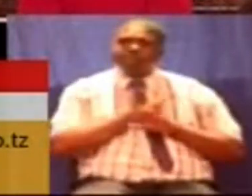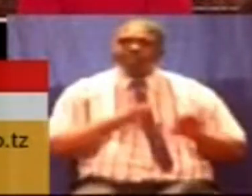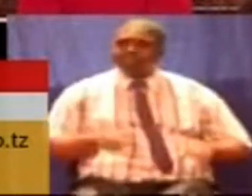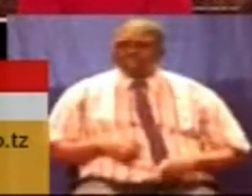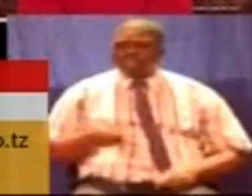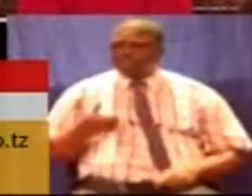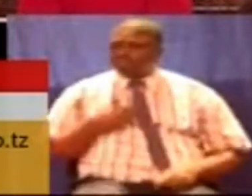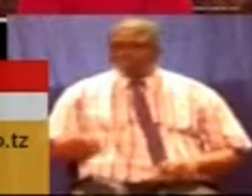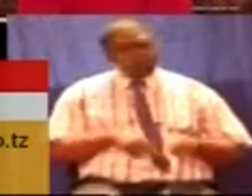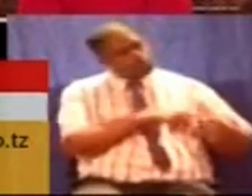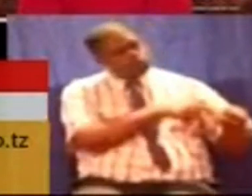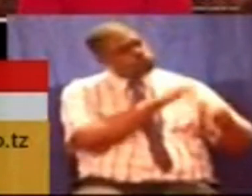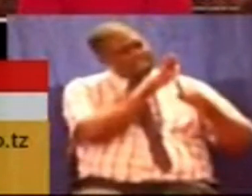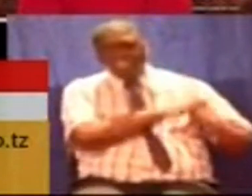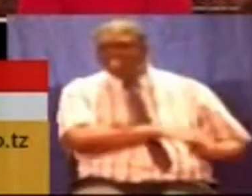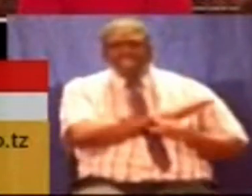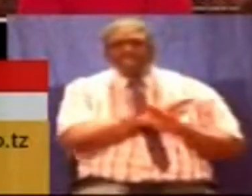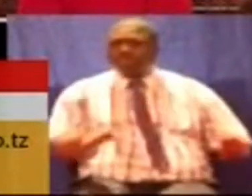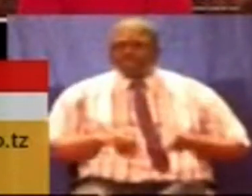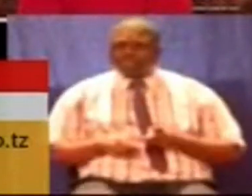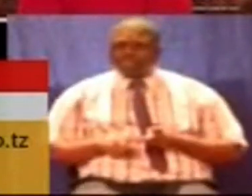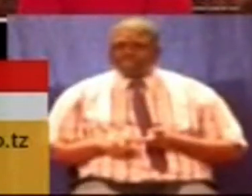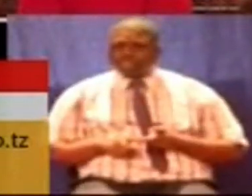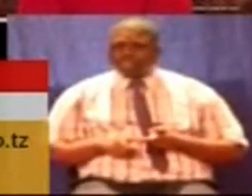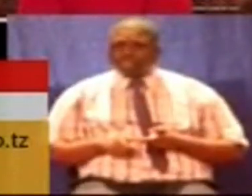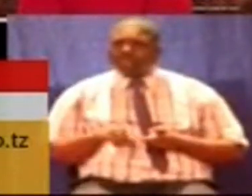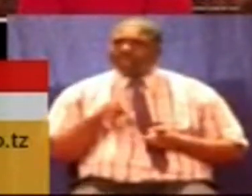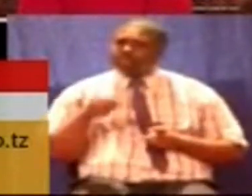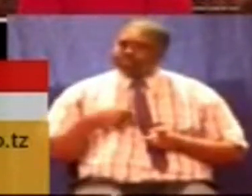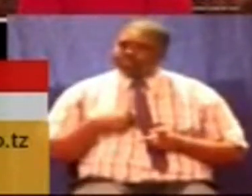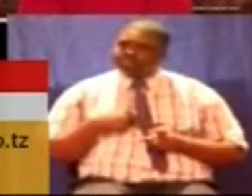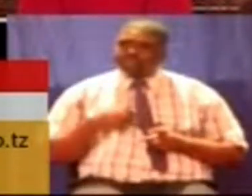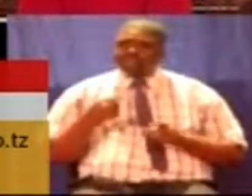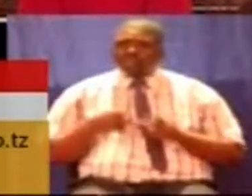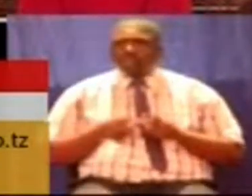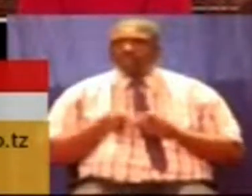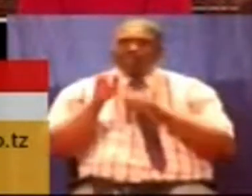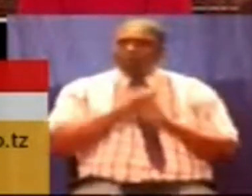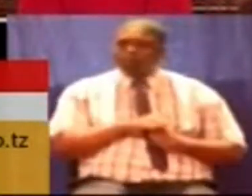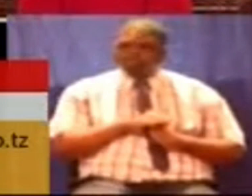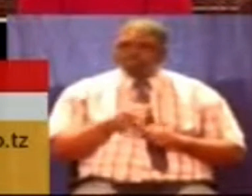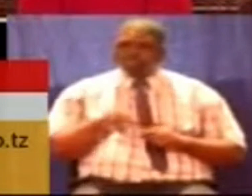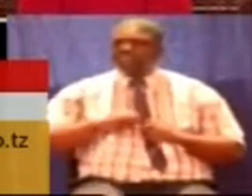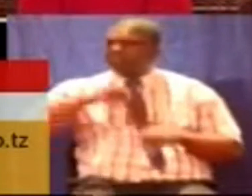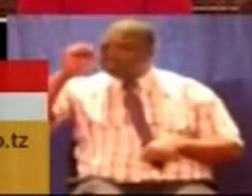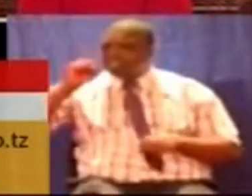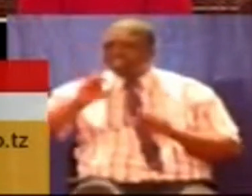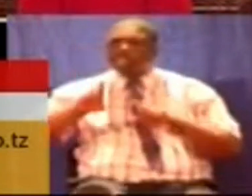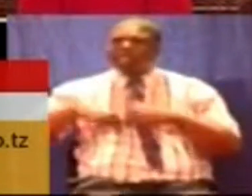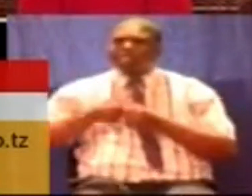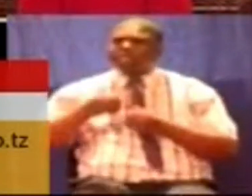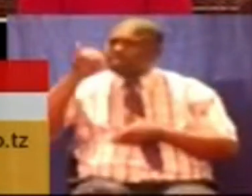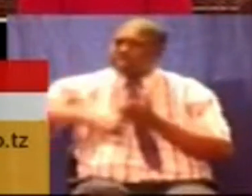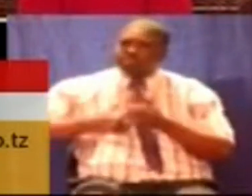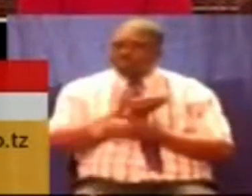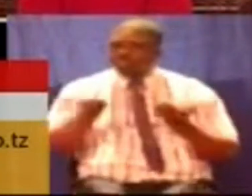pili mimi nadhalilika sana, lakini sikuwa kwa kusudi yangu, ni maovu nilikatendewa, nilishinda lakini nikakatwa